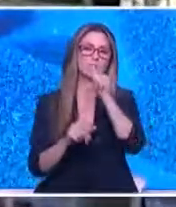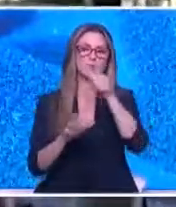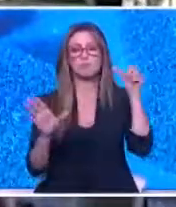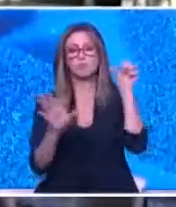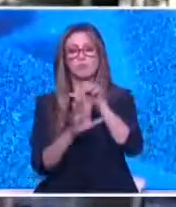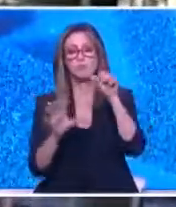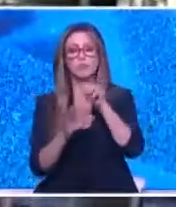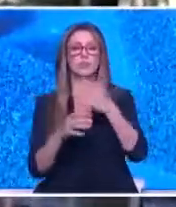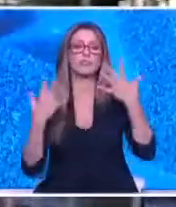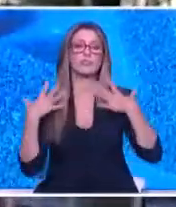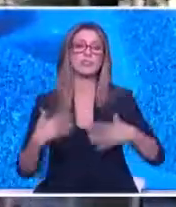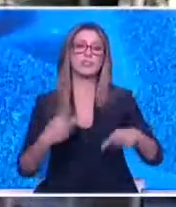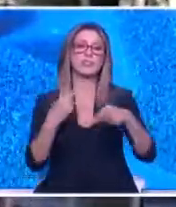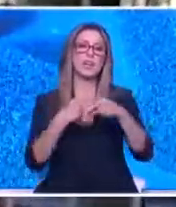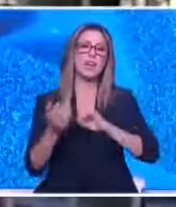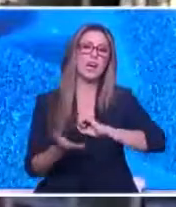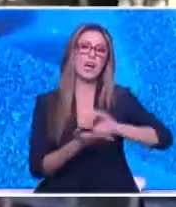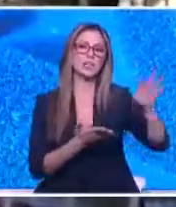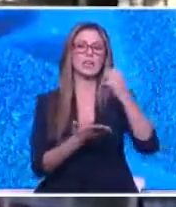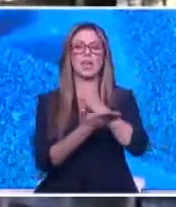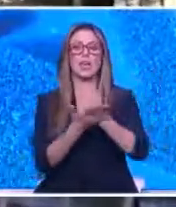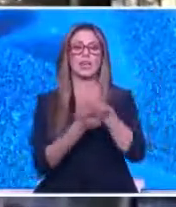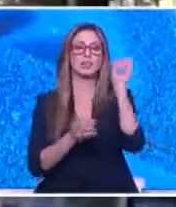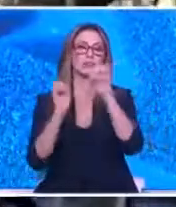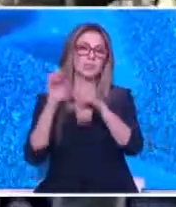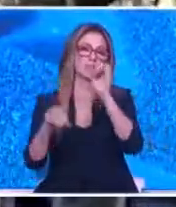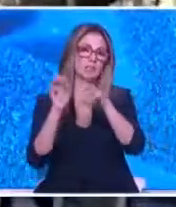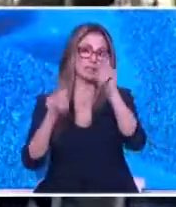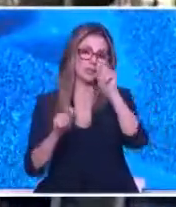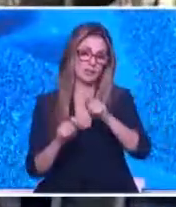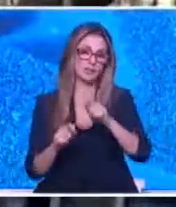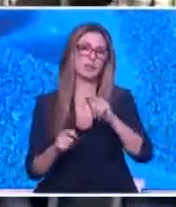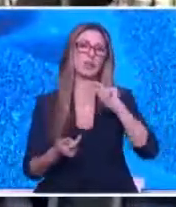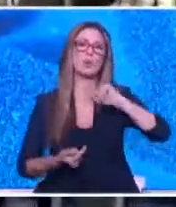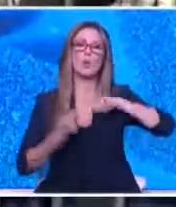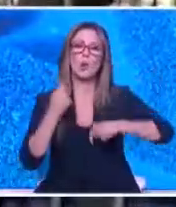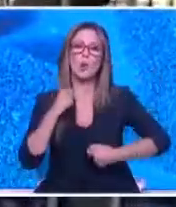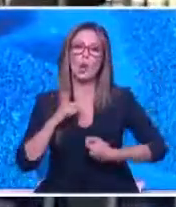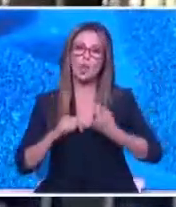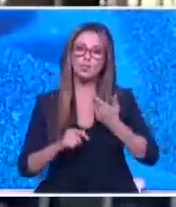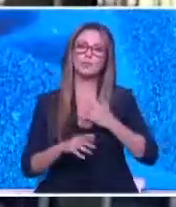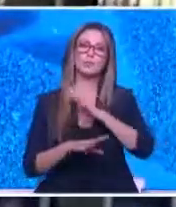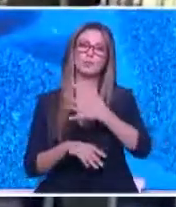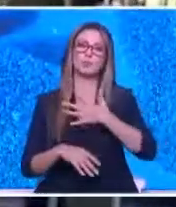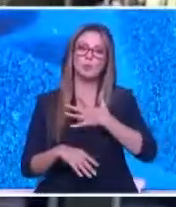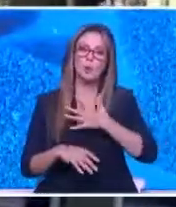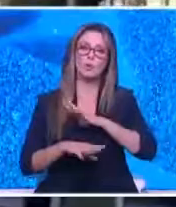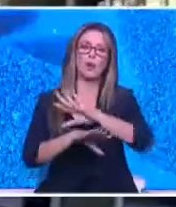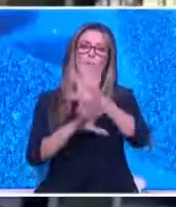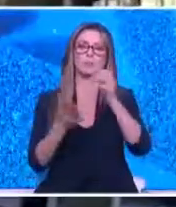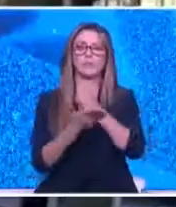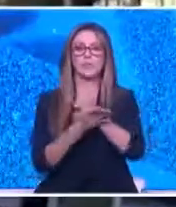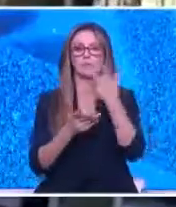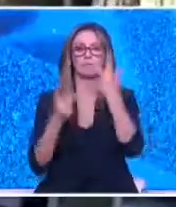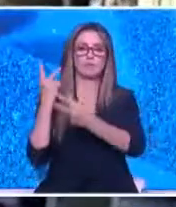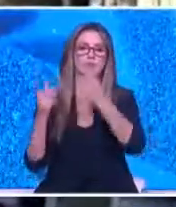sağaltımıyla vücuttaki zehir atıcı ilaçlar yapıldı. Dolaşımı uyarıcı, solunumu uyarıcı ilaçlar